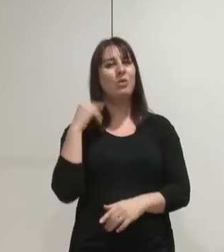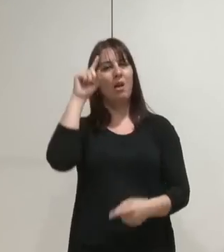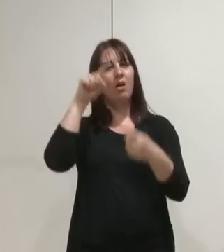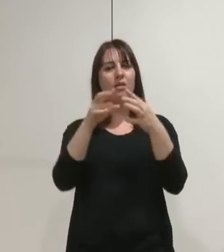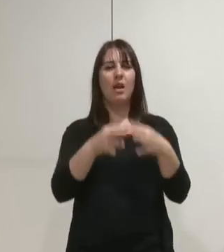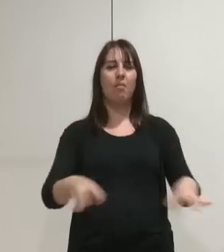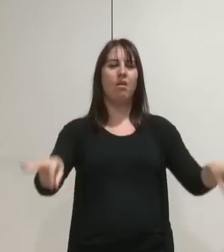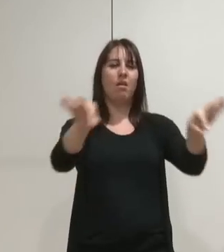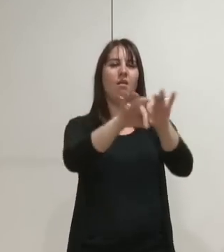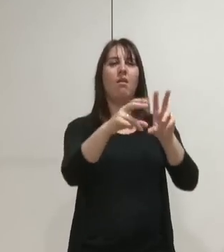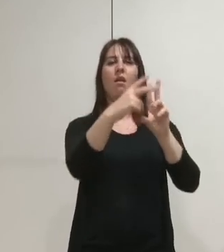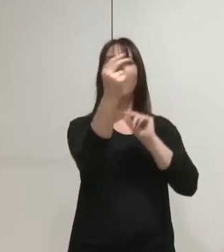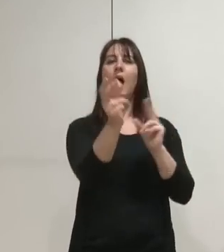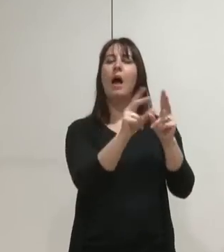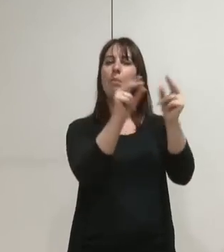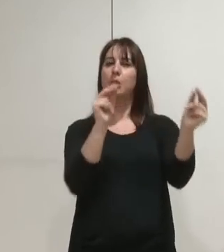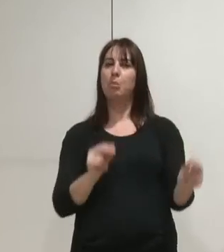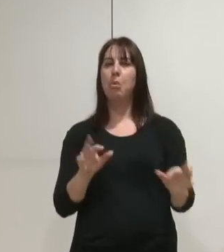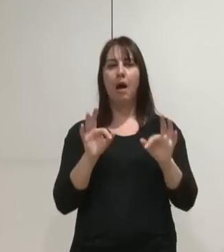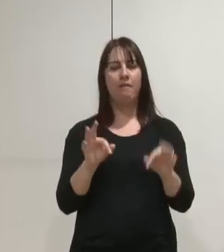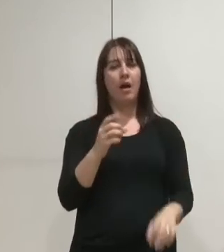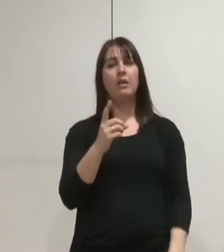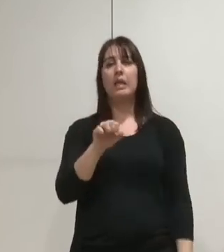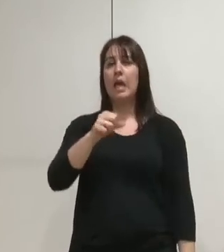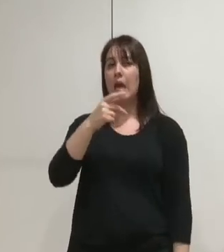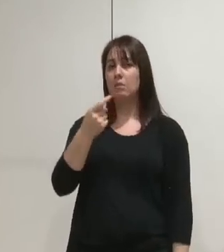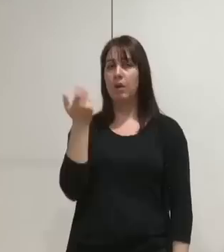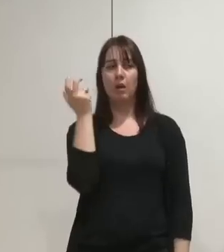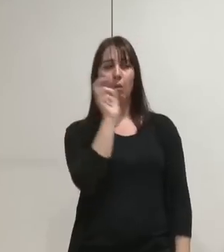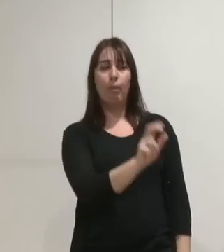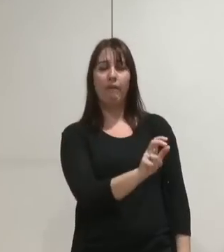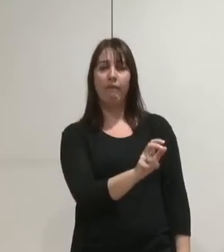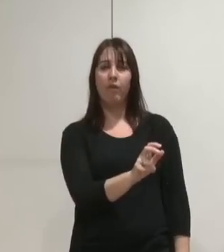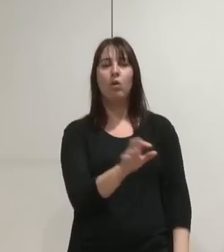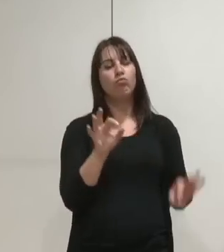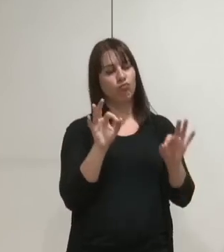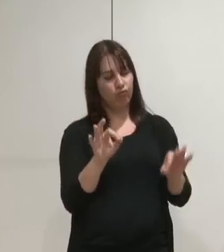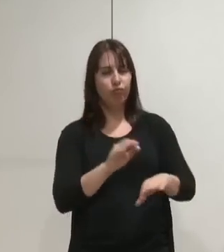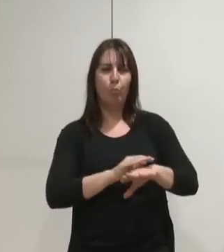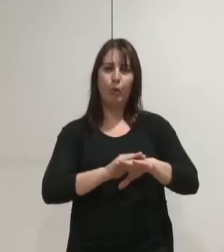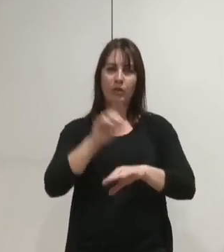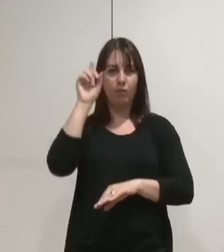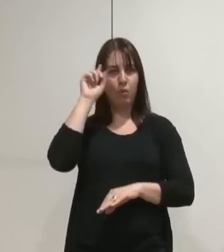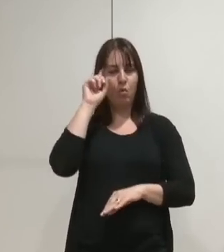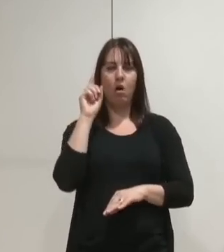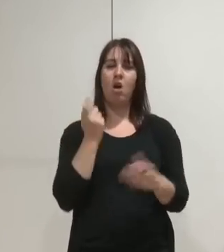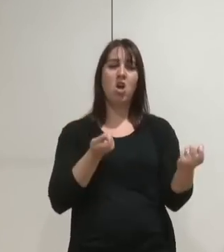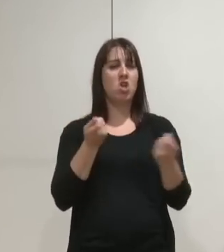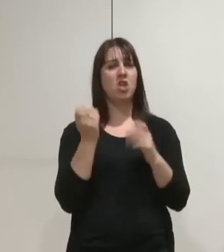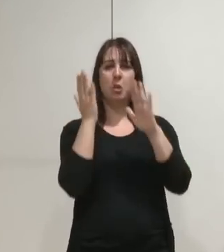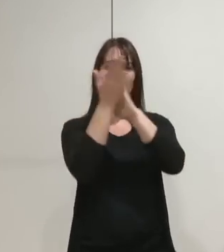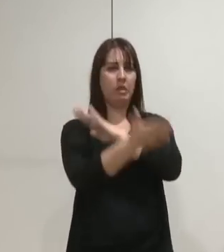alpexo indiqué que le choix de la DSP était justifié par le fait que la gestion directe